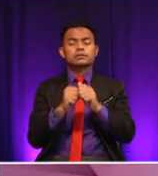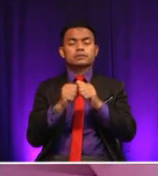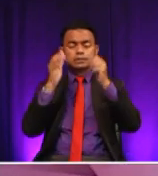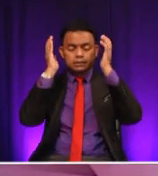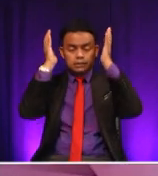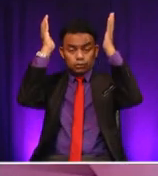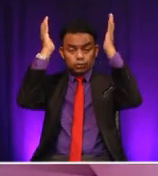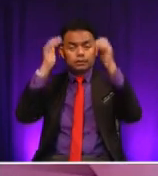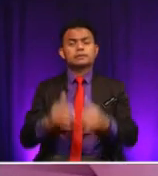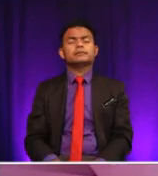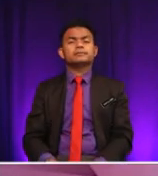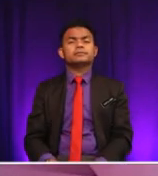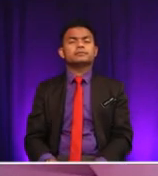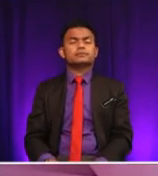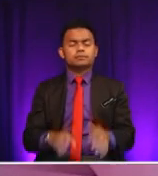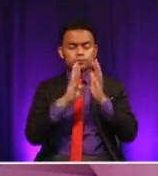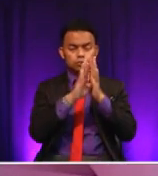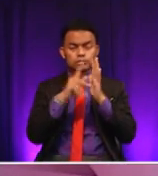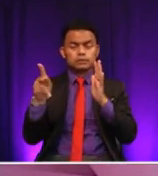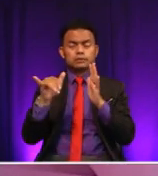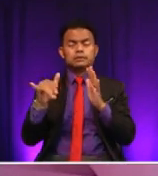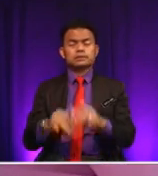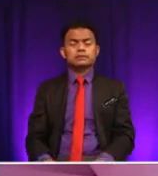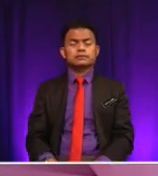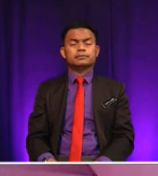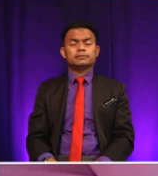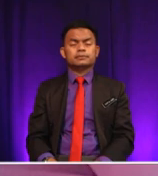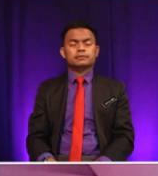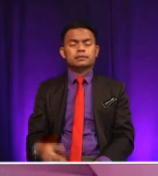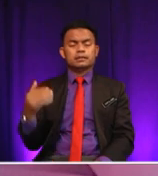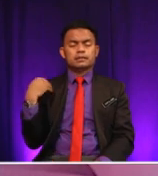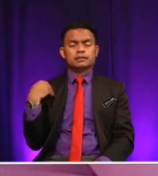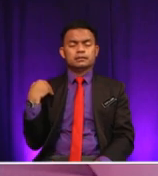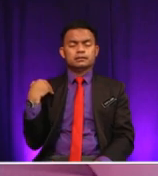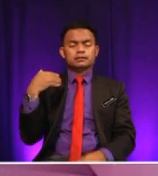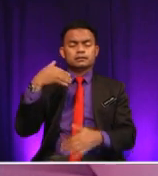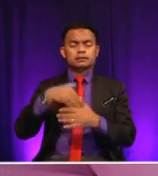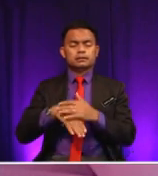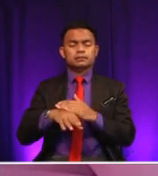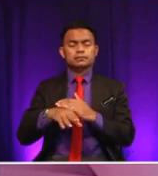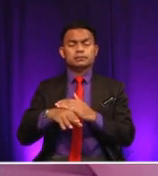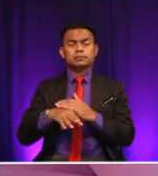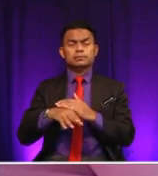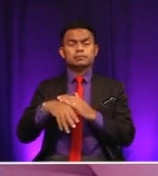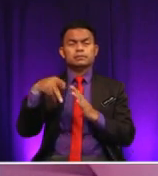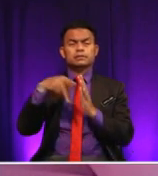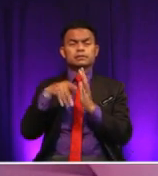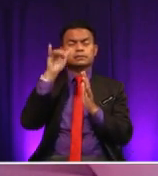kerajinan buktinya di mana dianya terdapat pada rangka yang pertama Oke